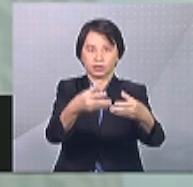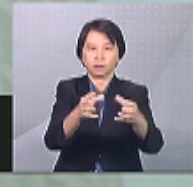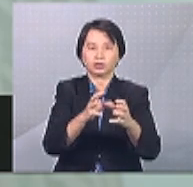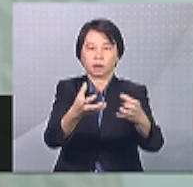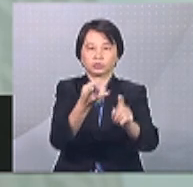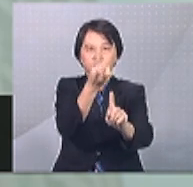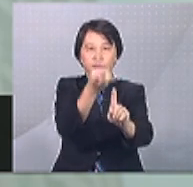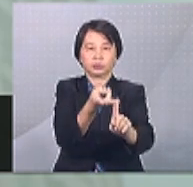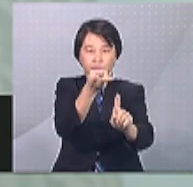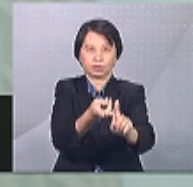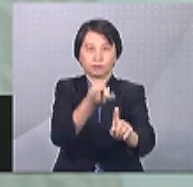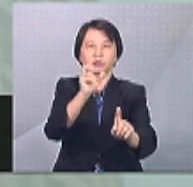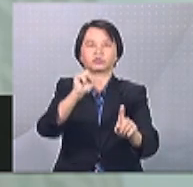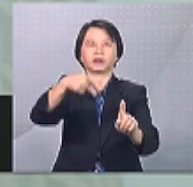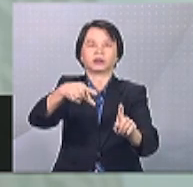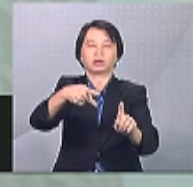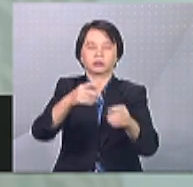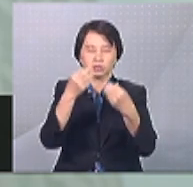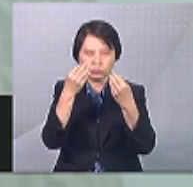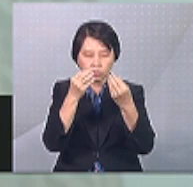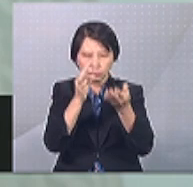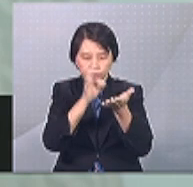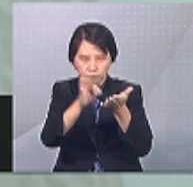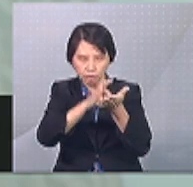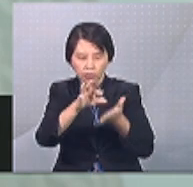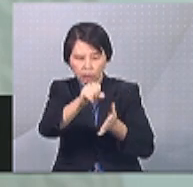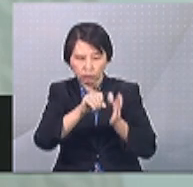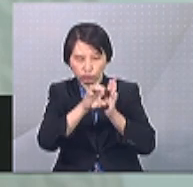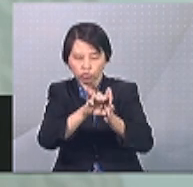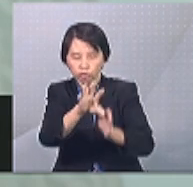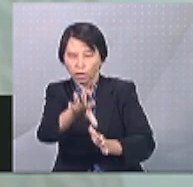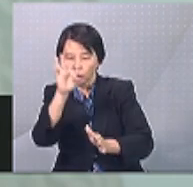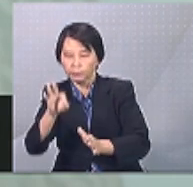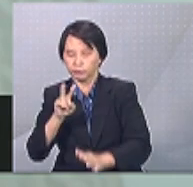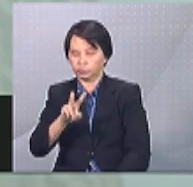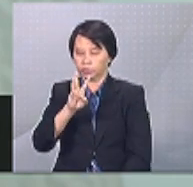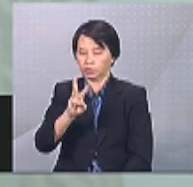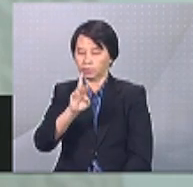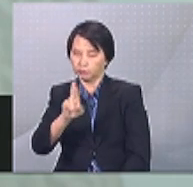tablik. Bilangan sampel yang telah diambil setakat ini ialah